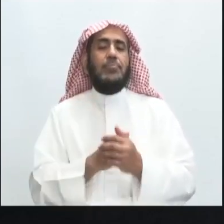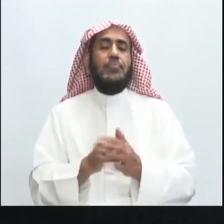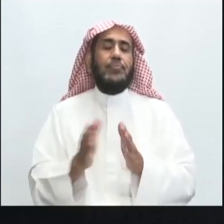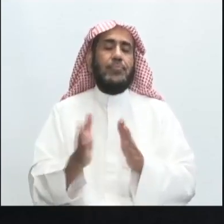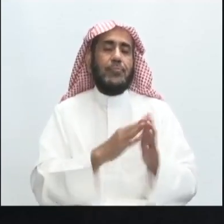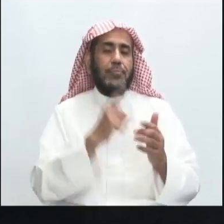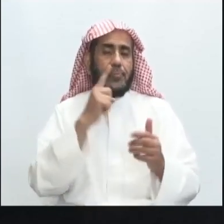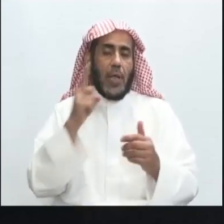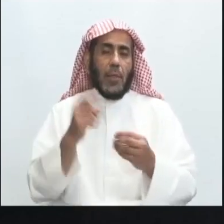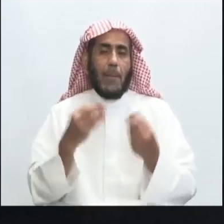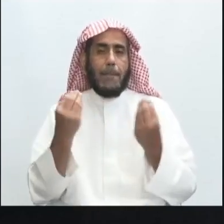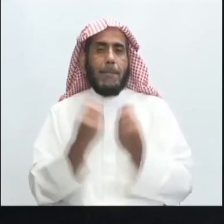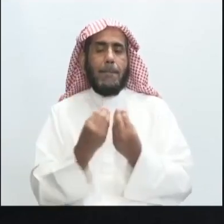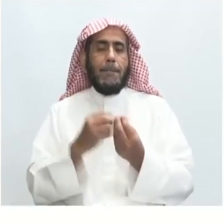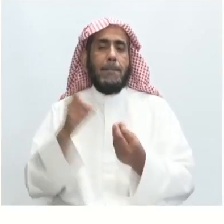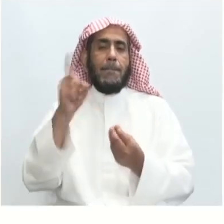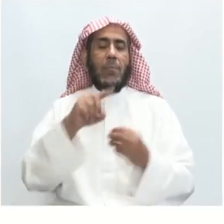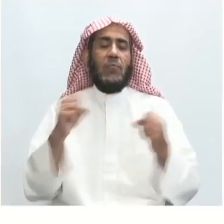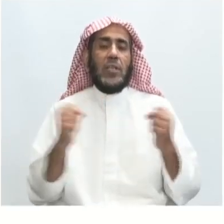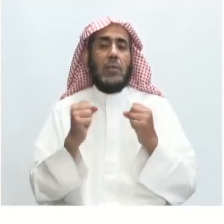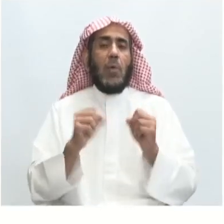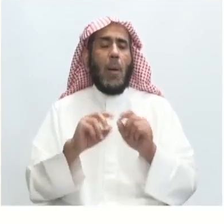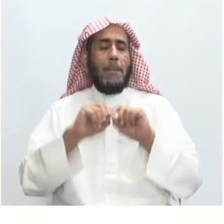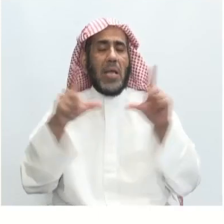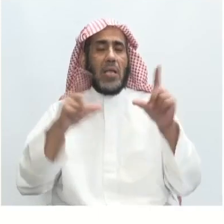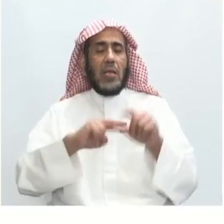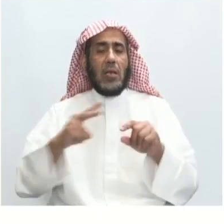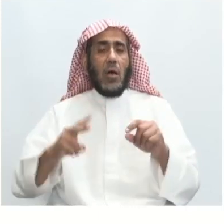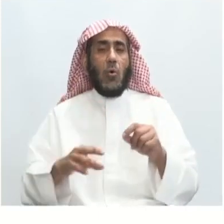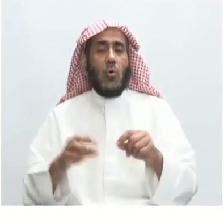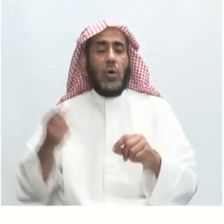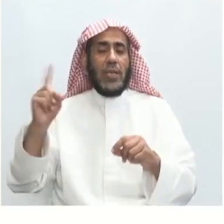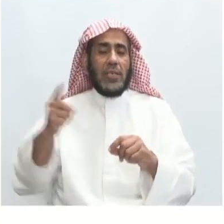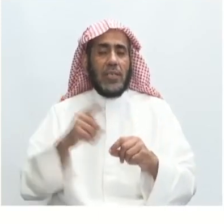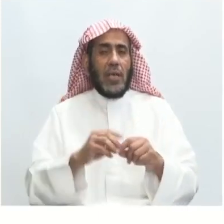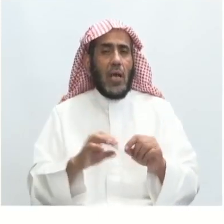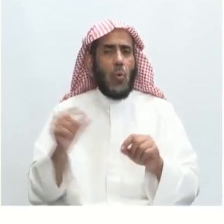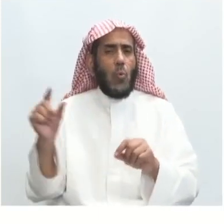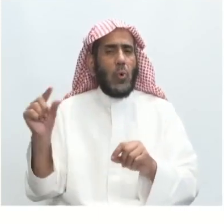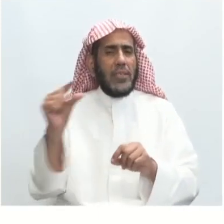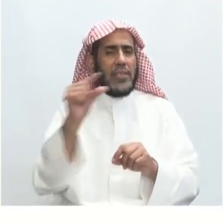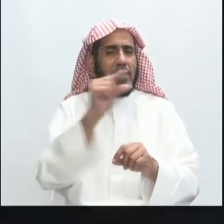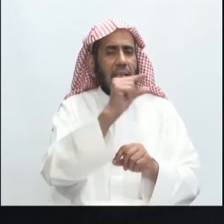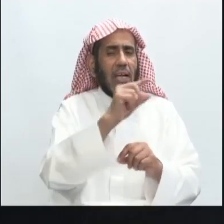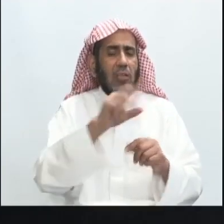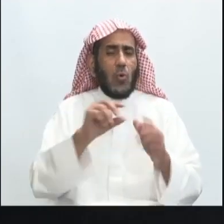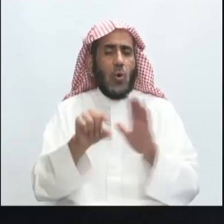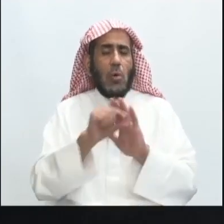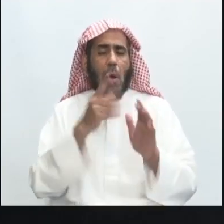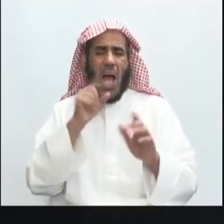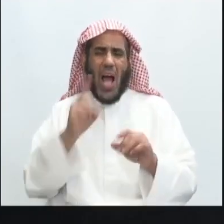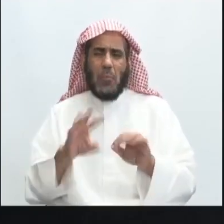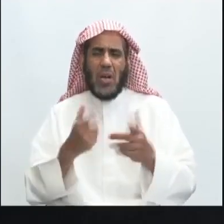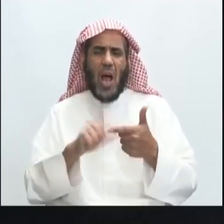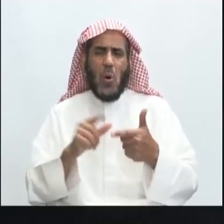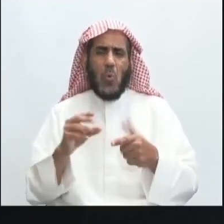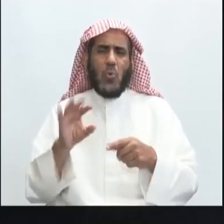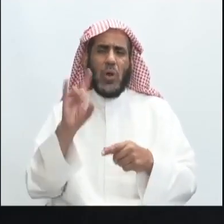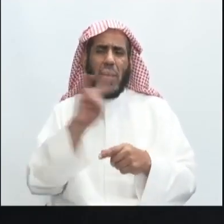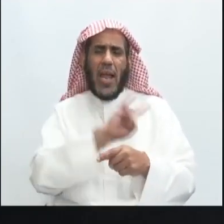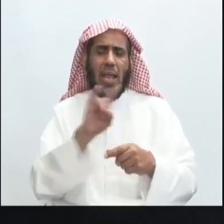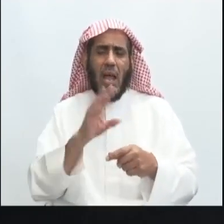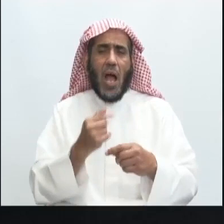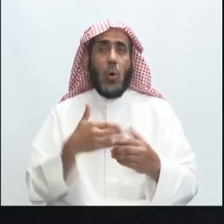لاحظوا معي هنا في السؤال الاول وفي التدريب الاول بين نوع الانشاء وصيغته فيما ياتيه طبعا بصيغه الانشاء ما تقول امر او نهي او